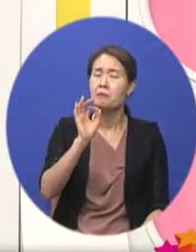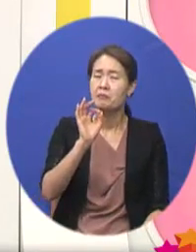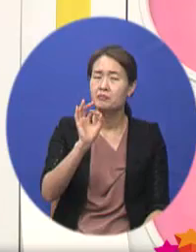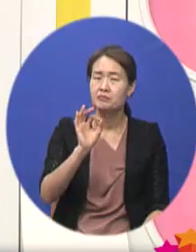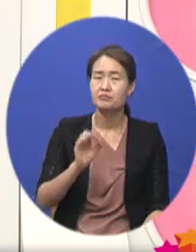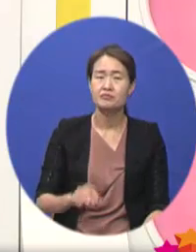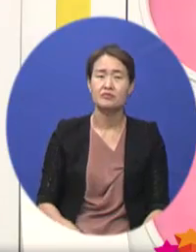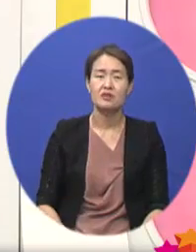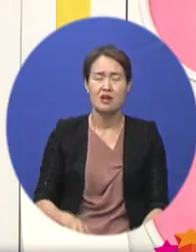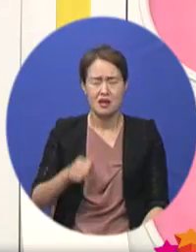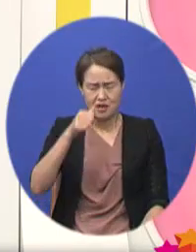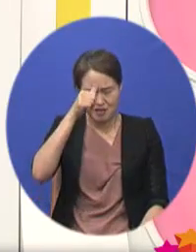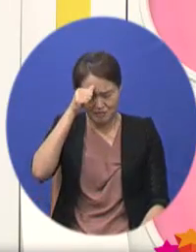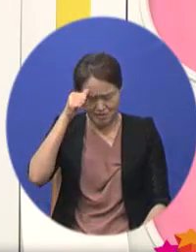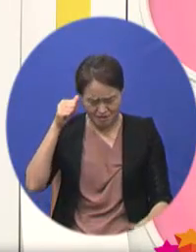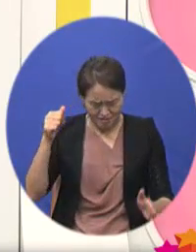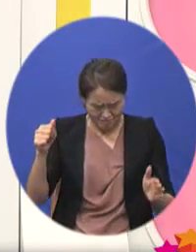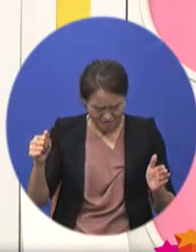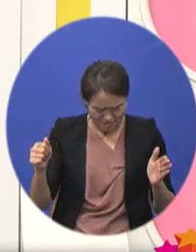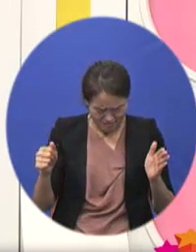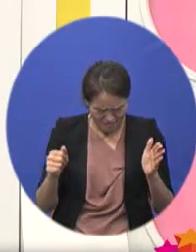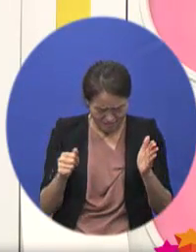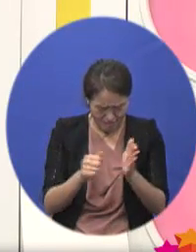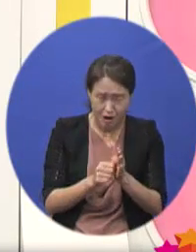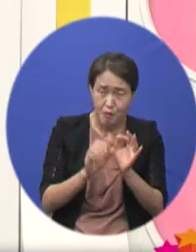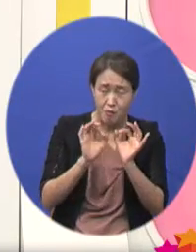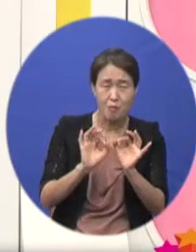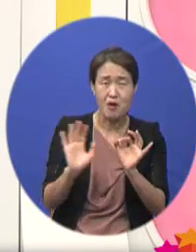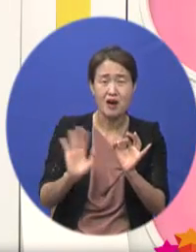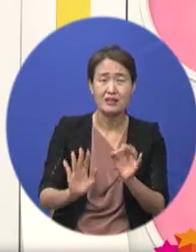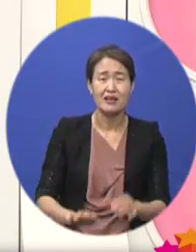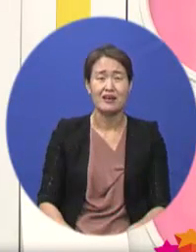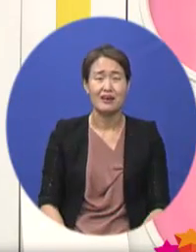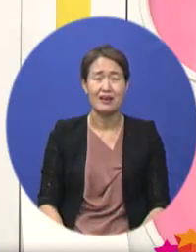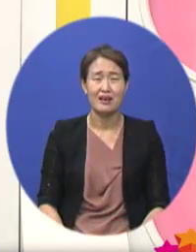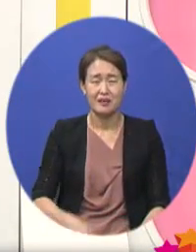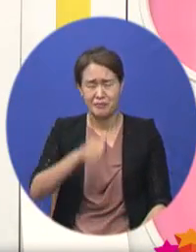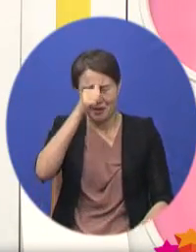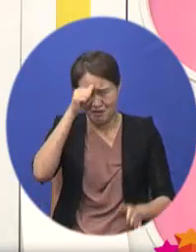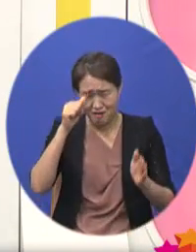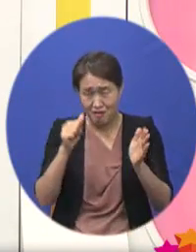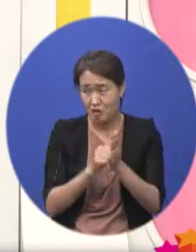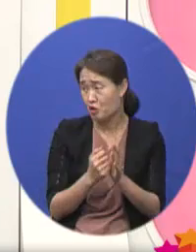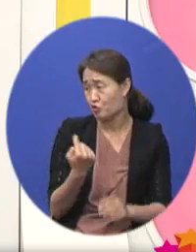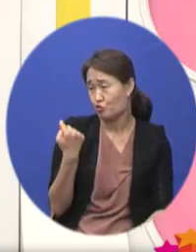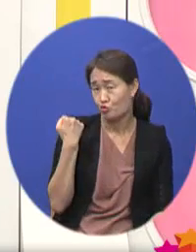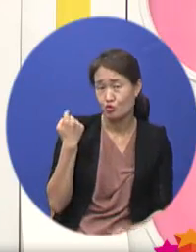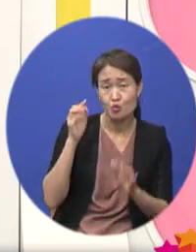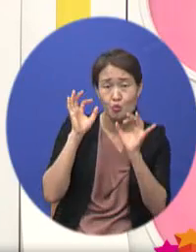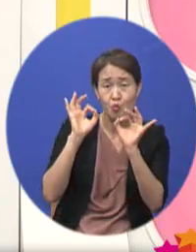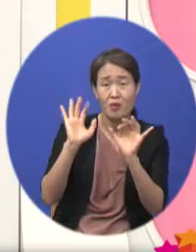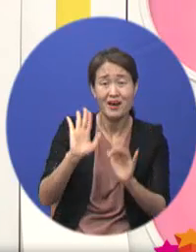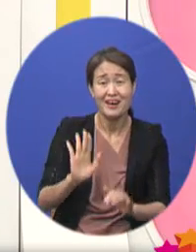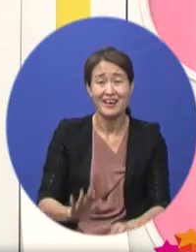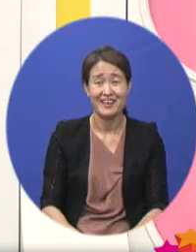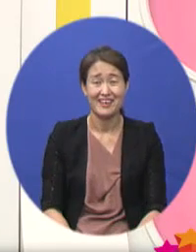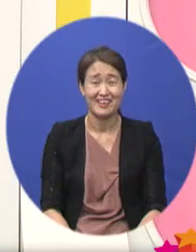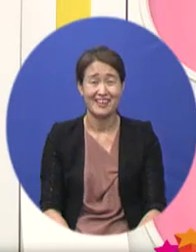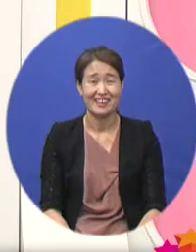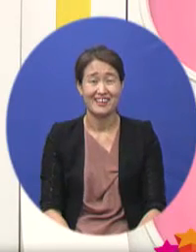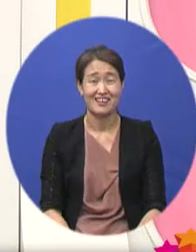네. 평생 뒤를 안 돌아보는 것이 뭘까요? 평생? 뒤를 안 돌아보는 거. 뒤를 안 돌아봐요? 네.